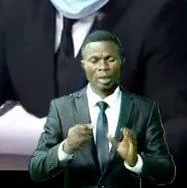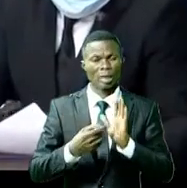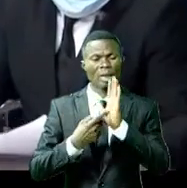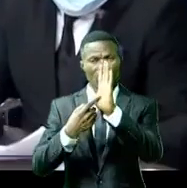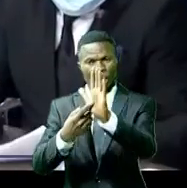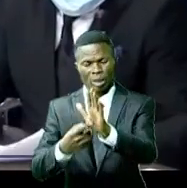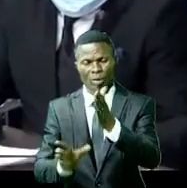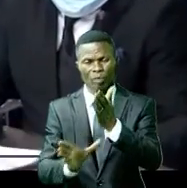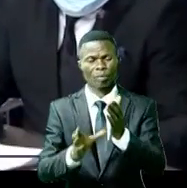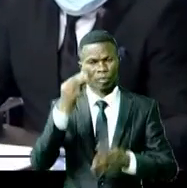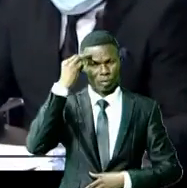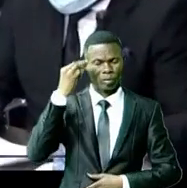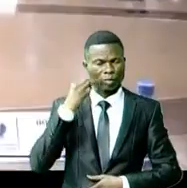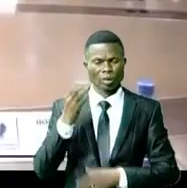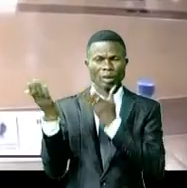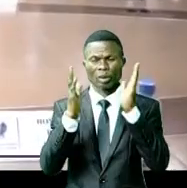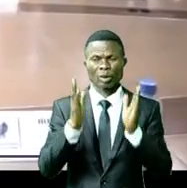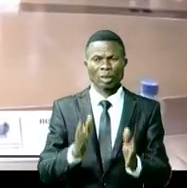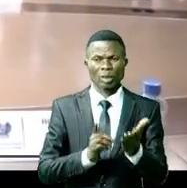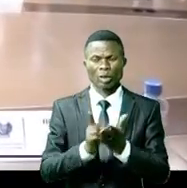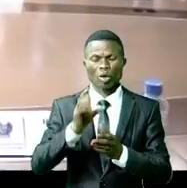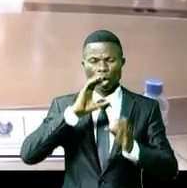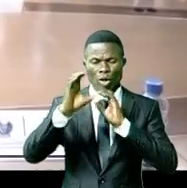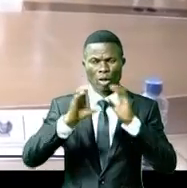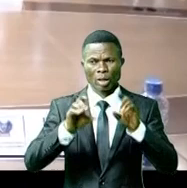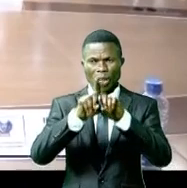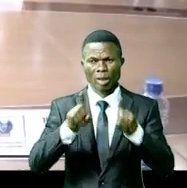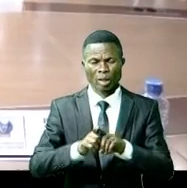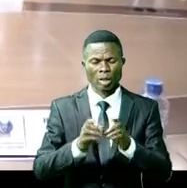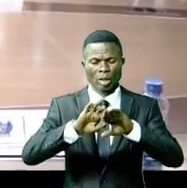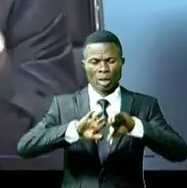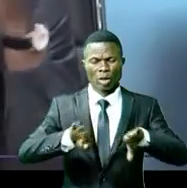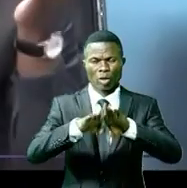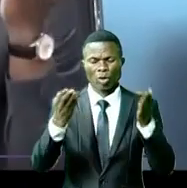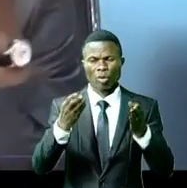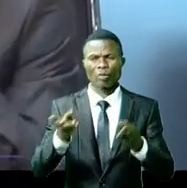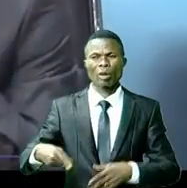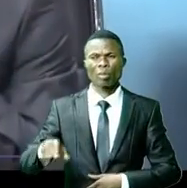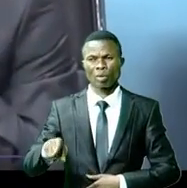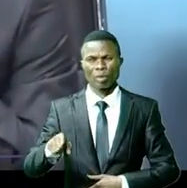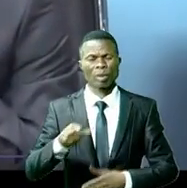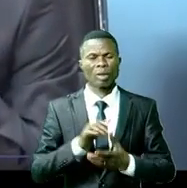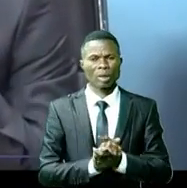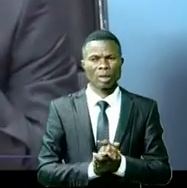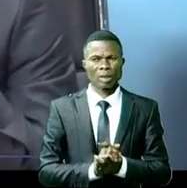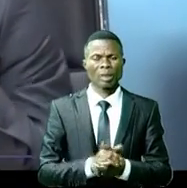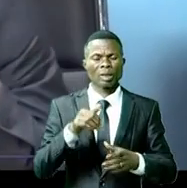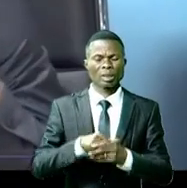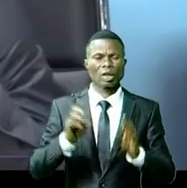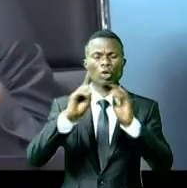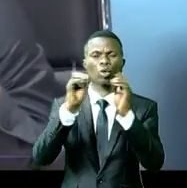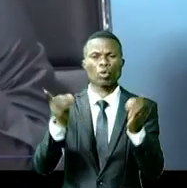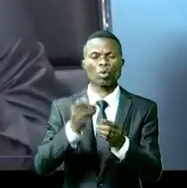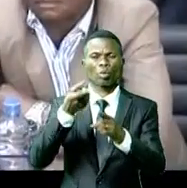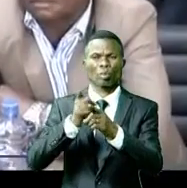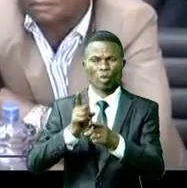présentée au vice-ministre des Transports, Voies des Communications et Désenclavement, Marc Ekilali Kombo, par une délégation de